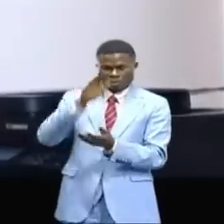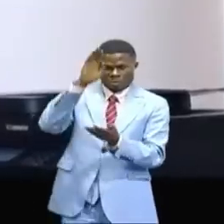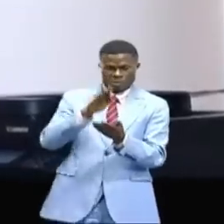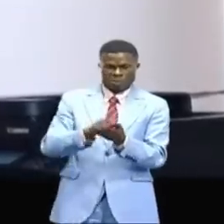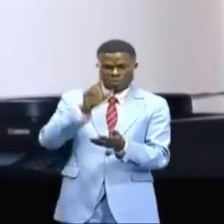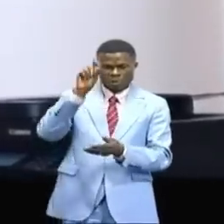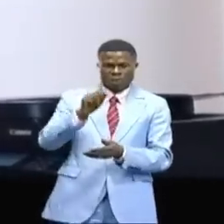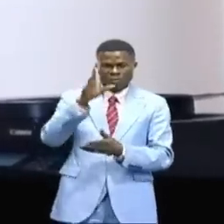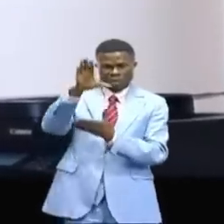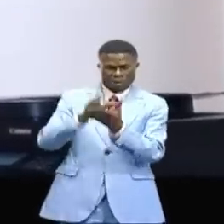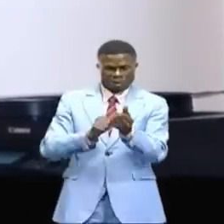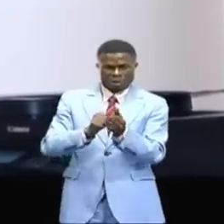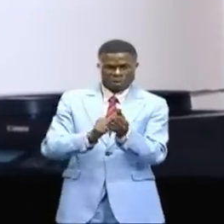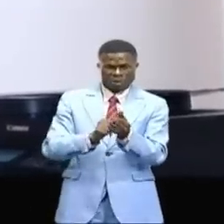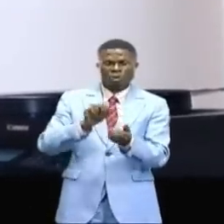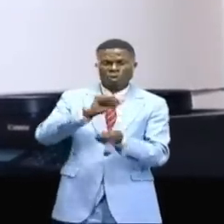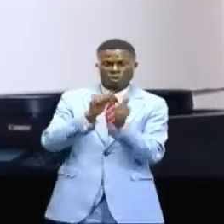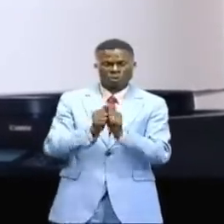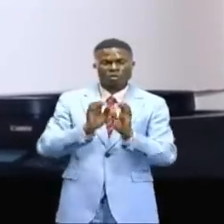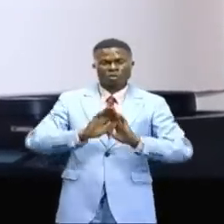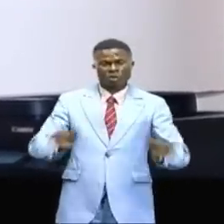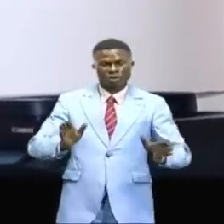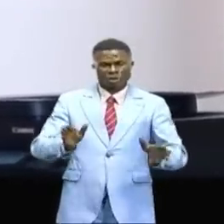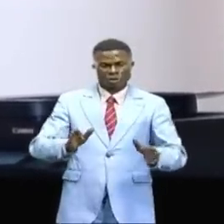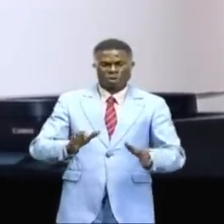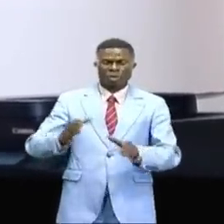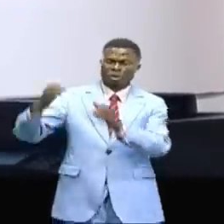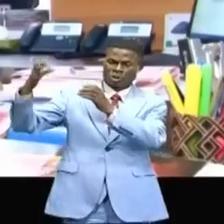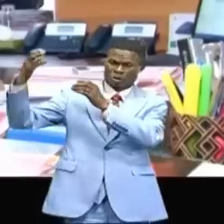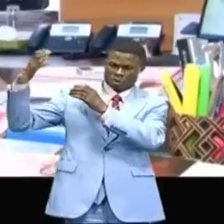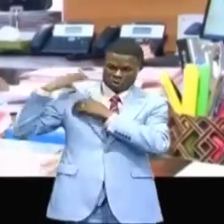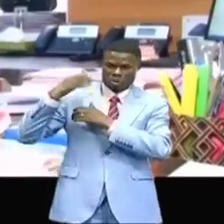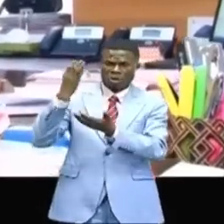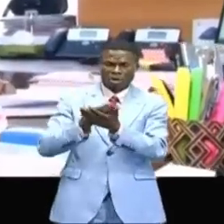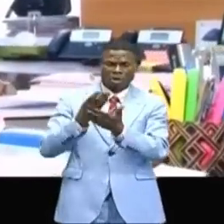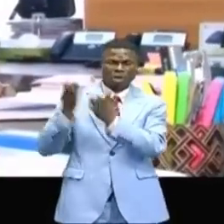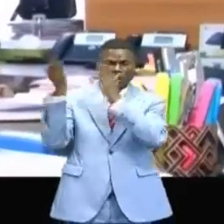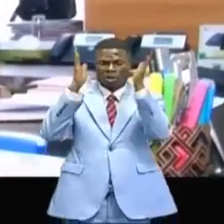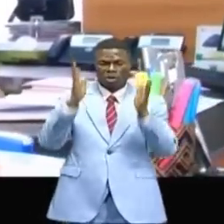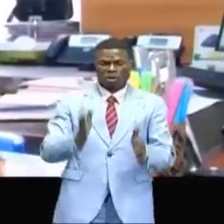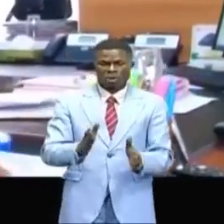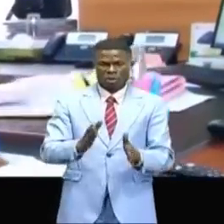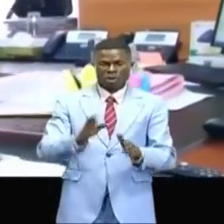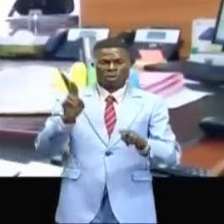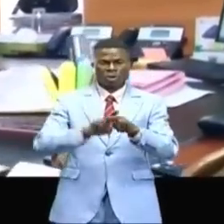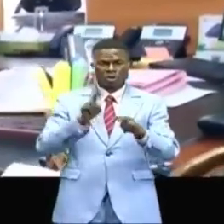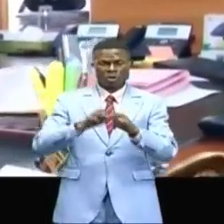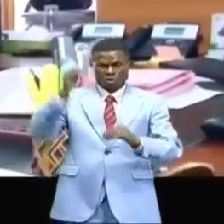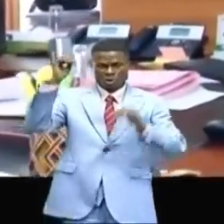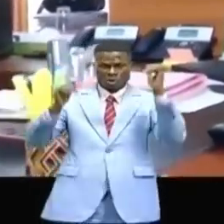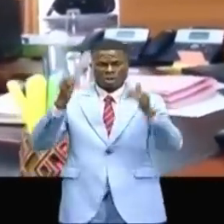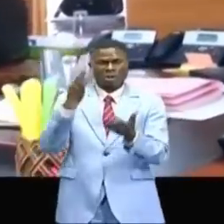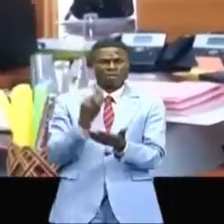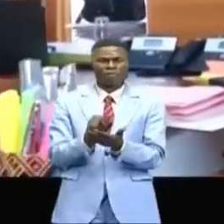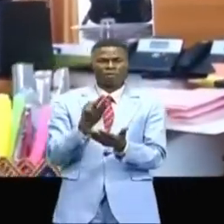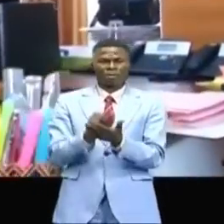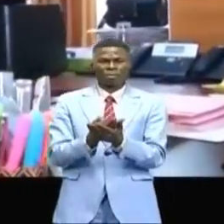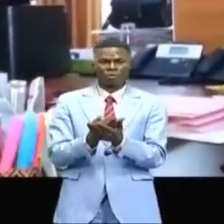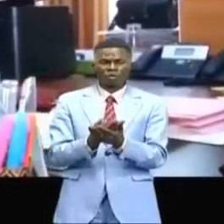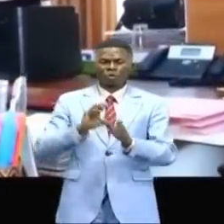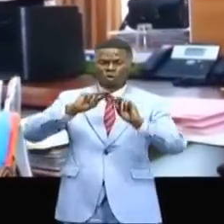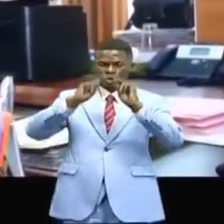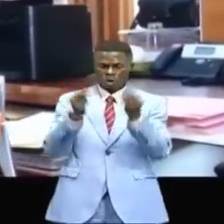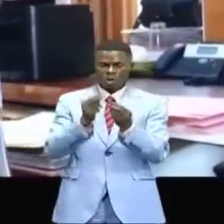20 perceptions en vue d'alléger tant soit peu les charges des opérateurs économiques tout en maintenant des équilibres financiers des